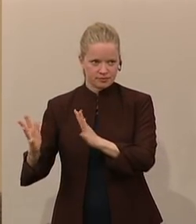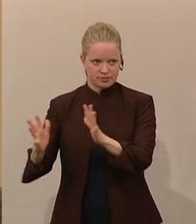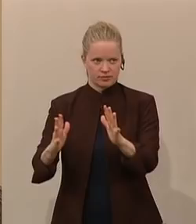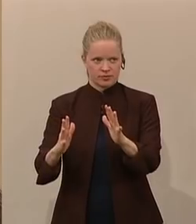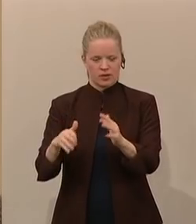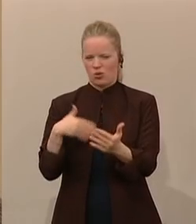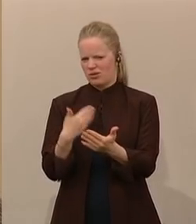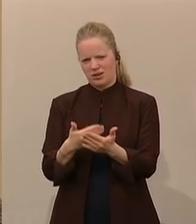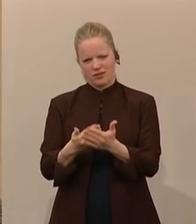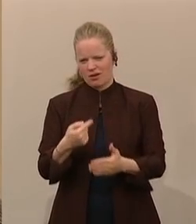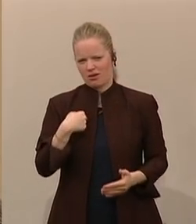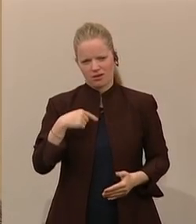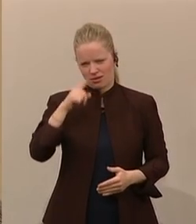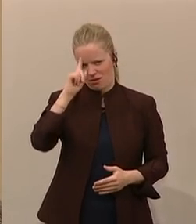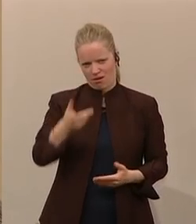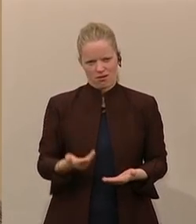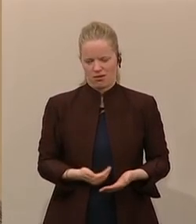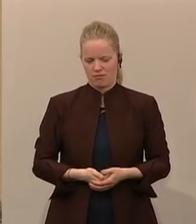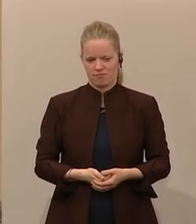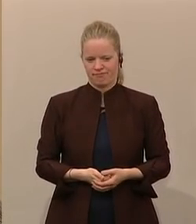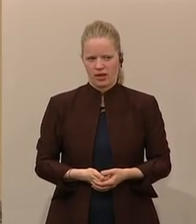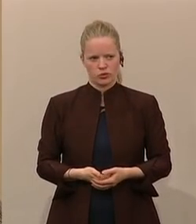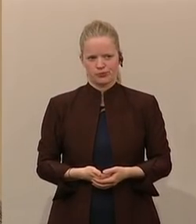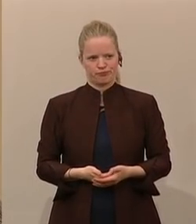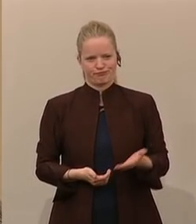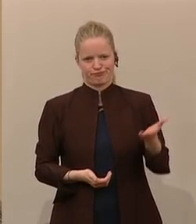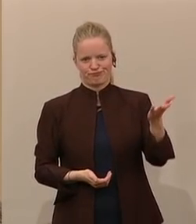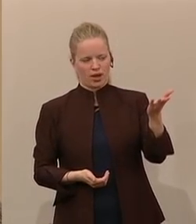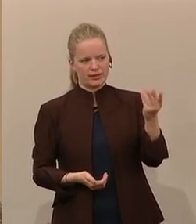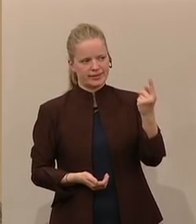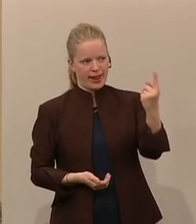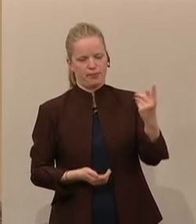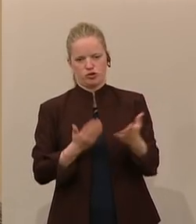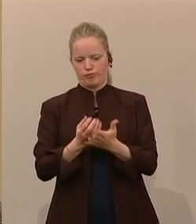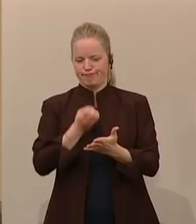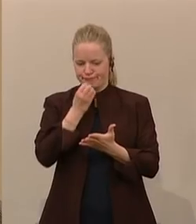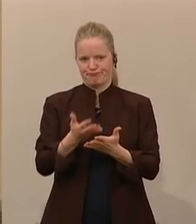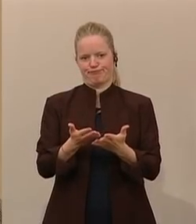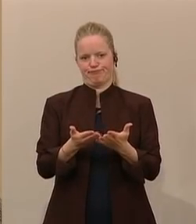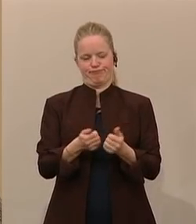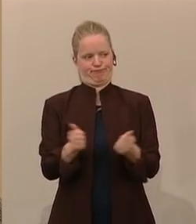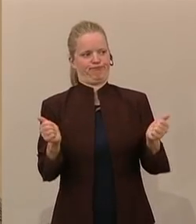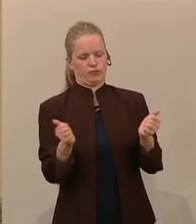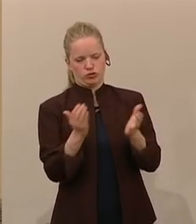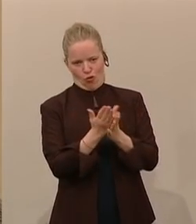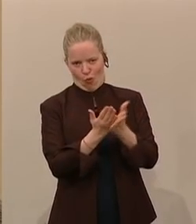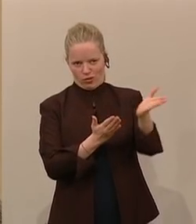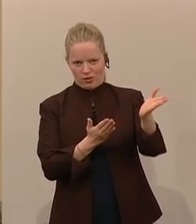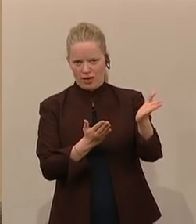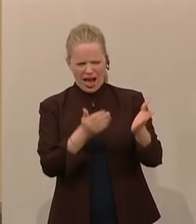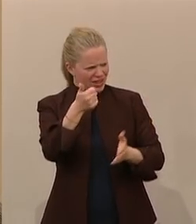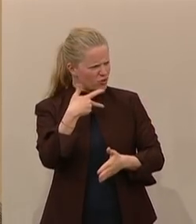Und das finde ich, also Sie haben sich auch heute hier selbst entlarvt. Einer von der SPÖ, ich weiß gar nicht mehr, wer das